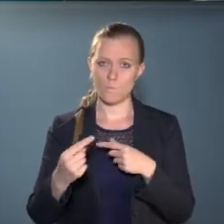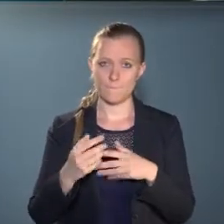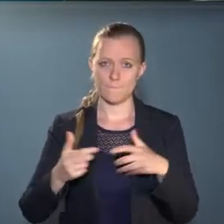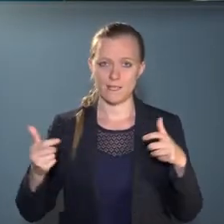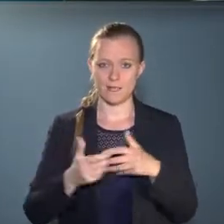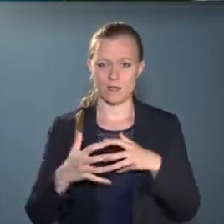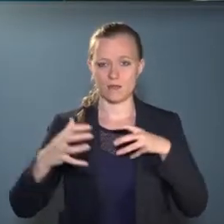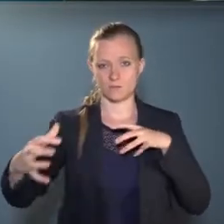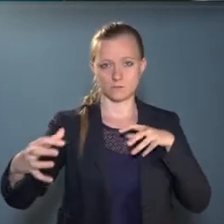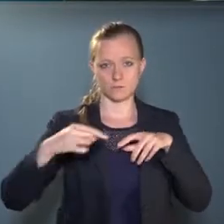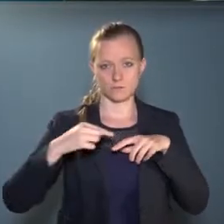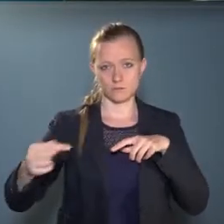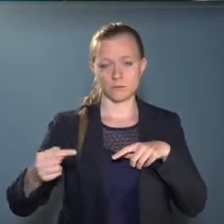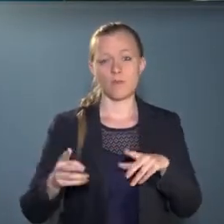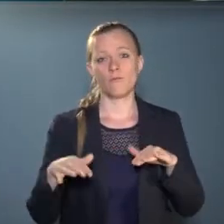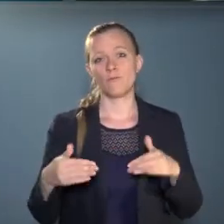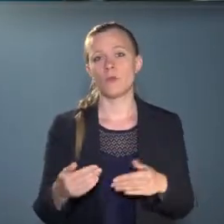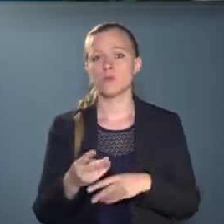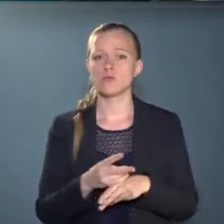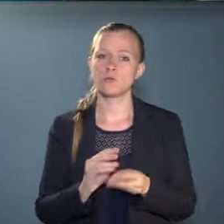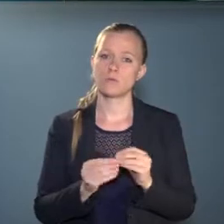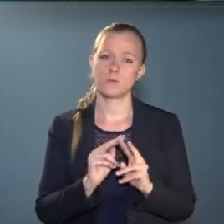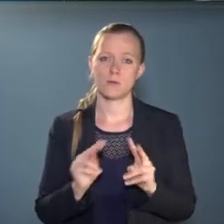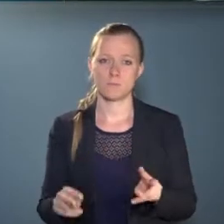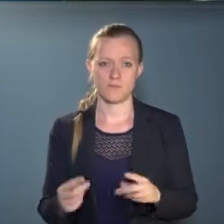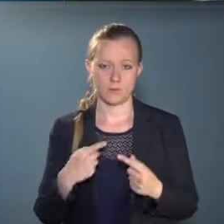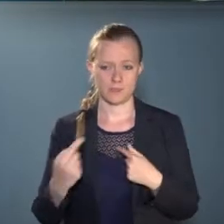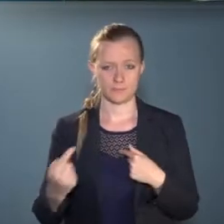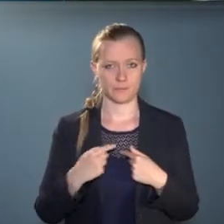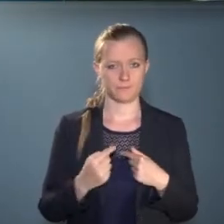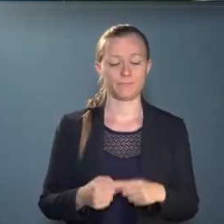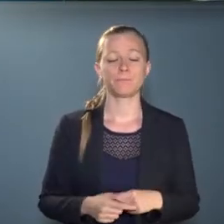mi, vagy pedig hasonló problémákkal küzdenek.